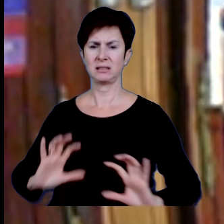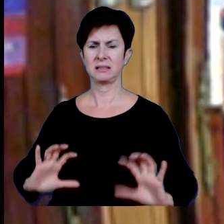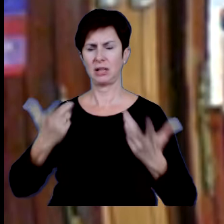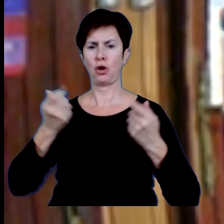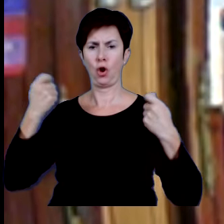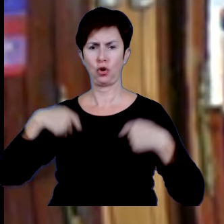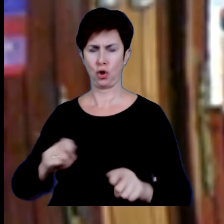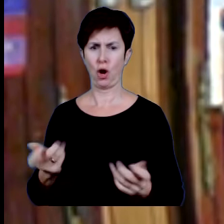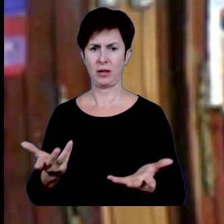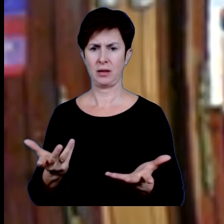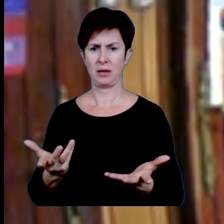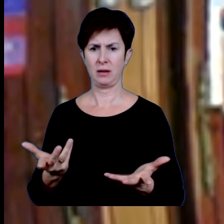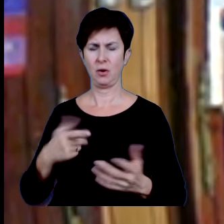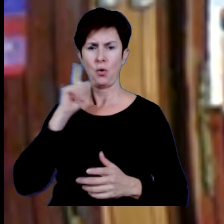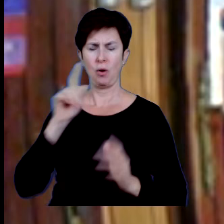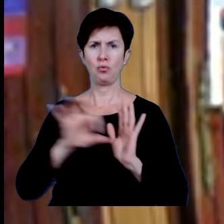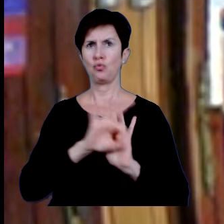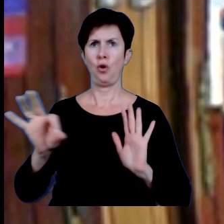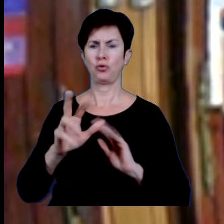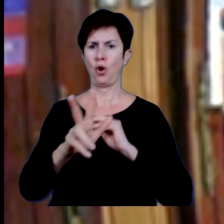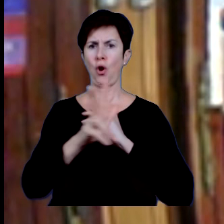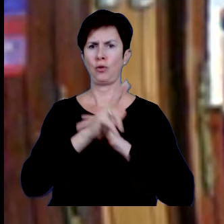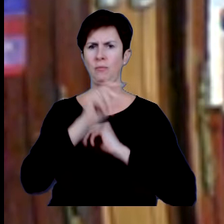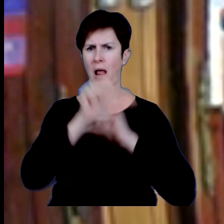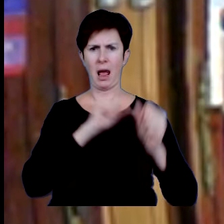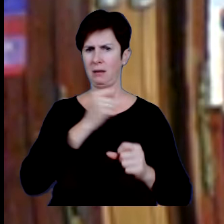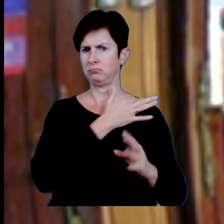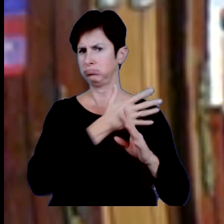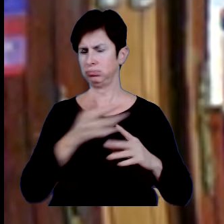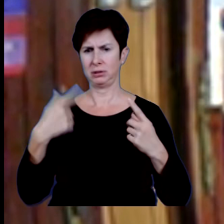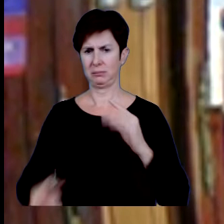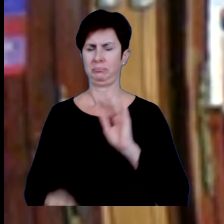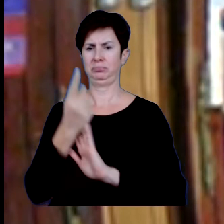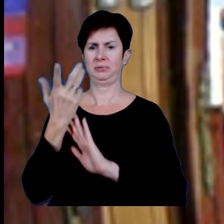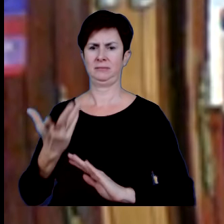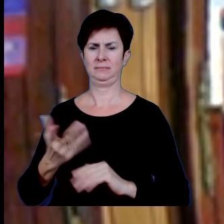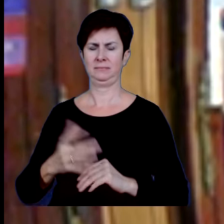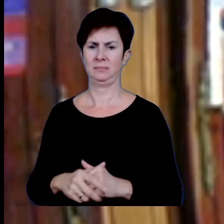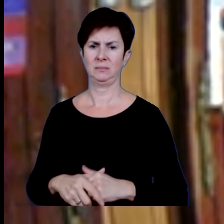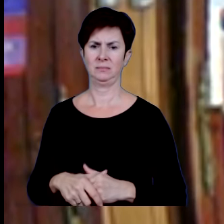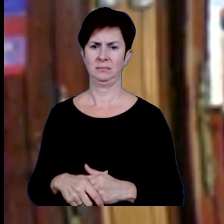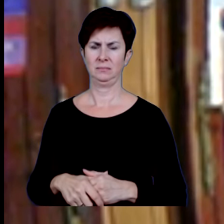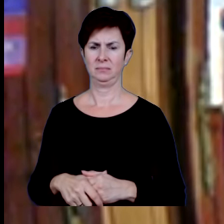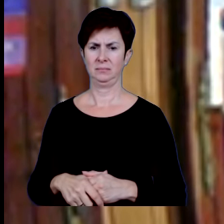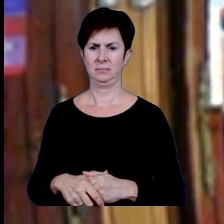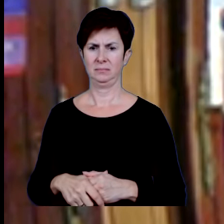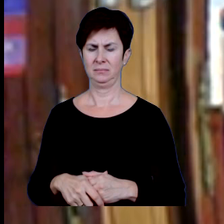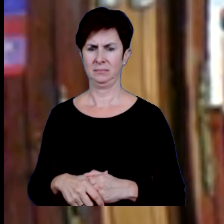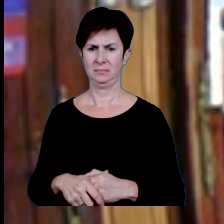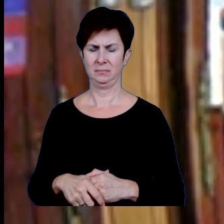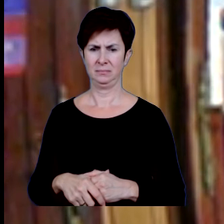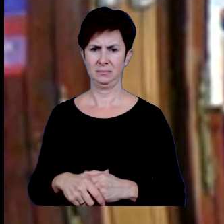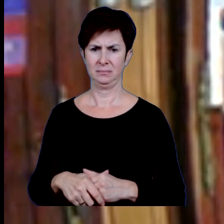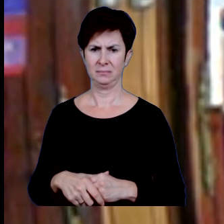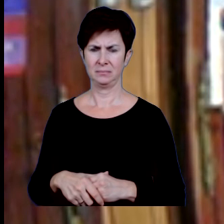rolników chłopskie od 80. lat. I to jest niezaprzeczalne. Można tu narzekać, że wyprowadził tych